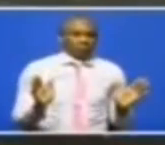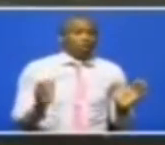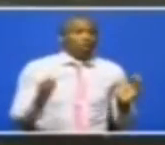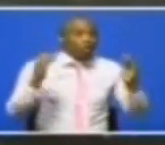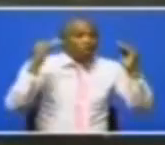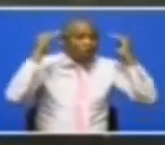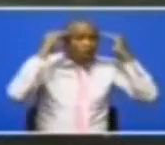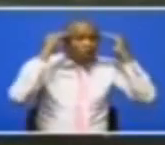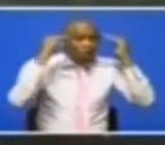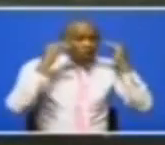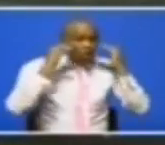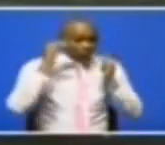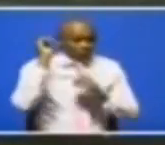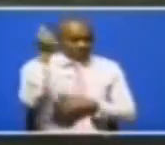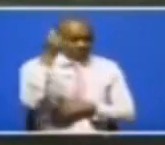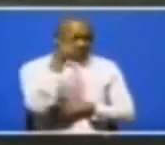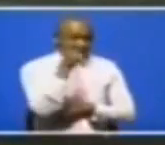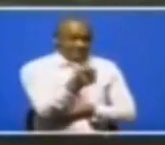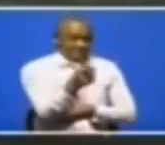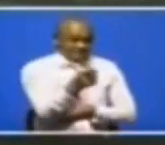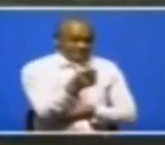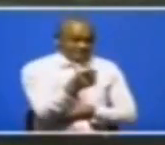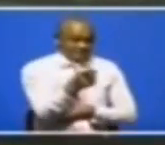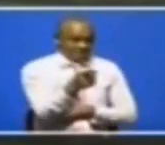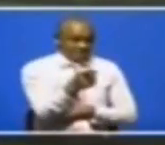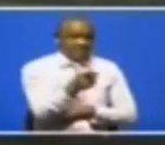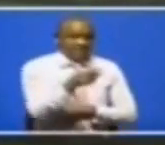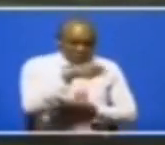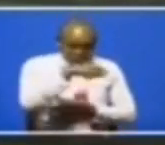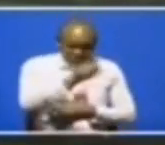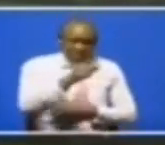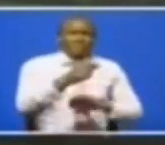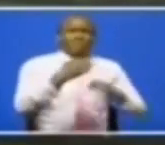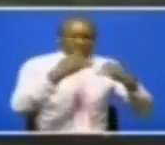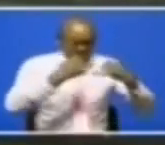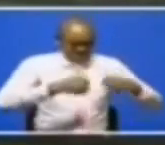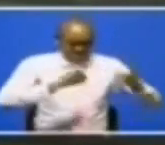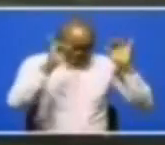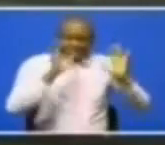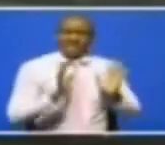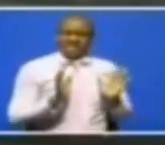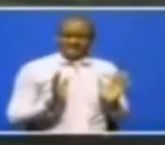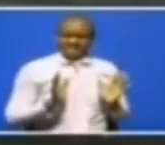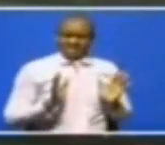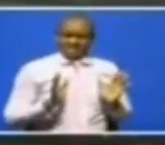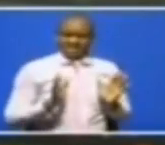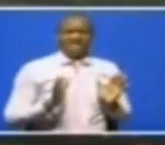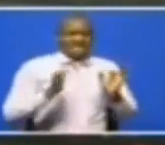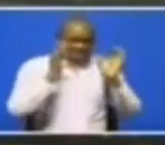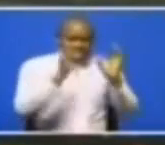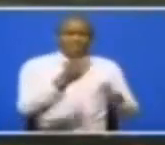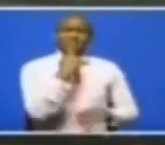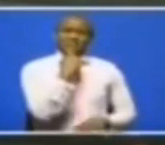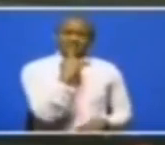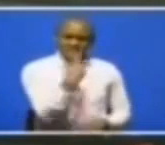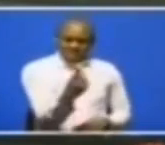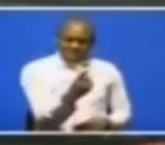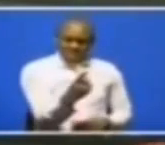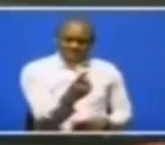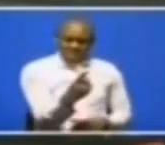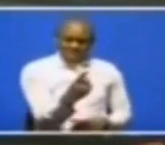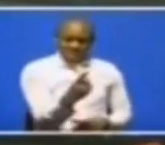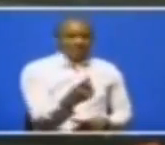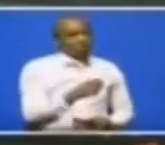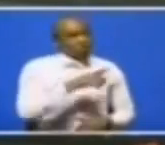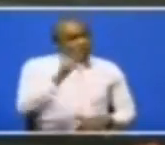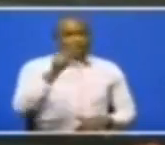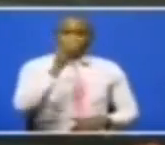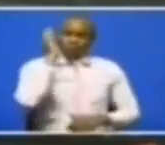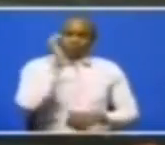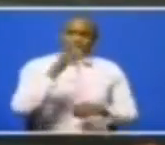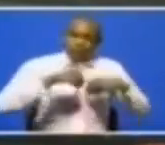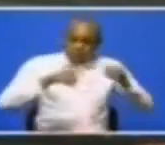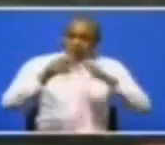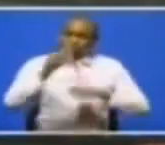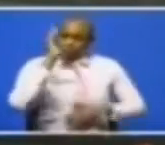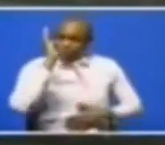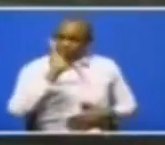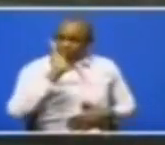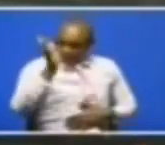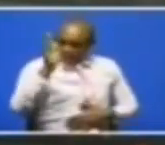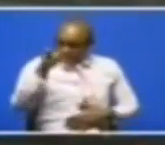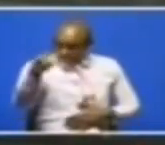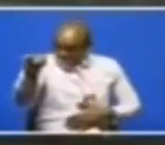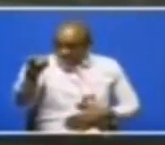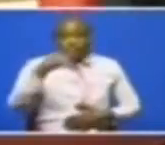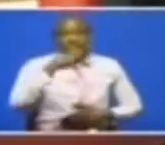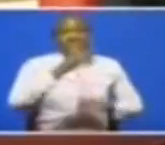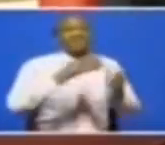Koti za Kenya ni huru. Ikisema kuwa twende hivi, inafaa wewe